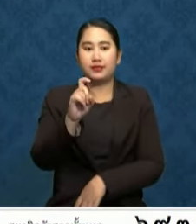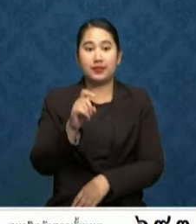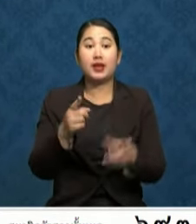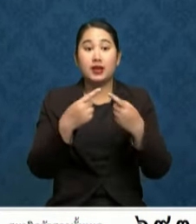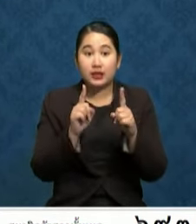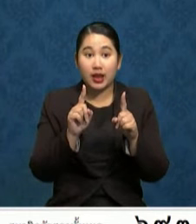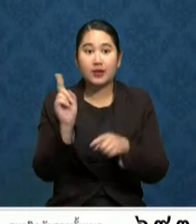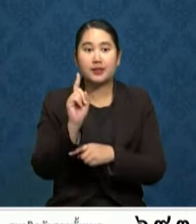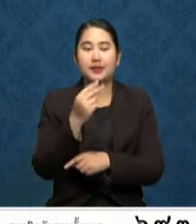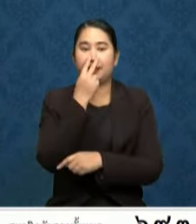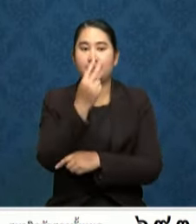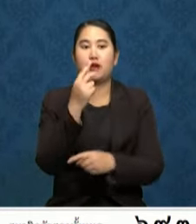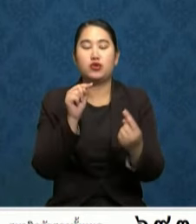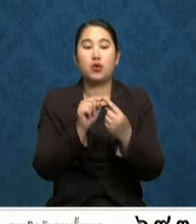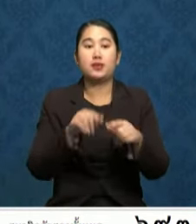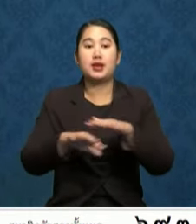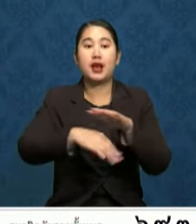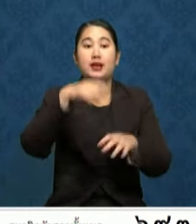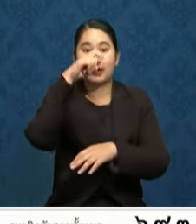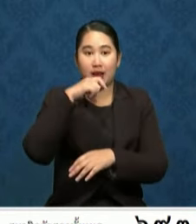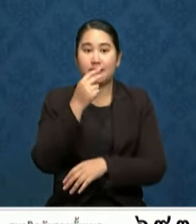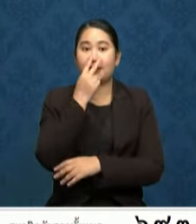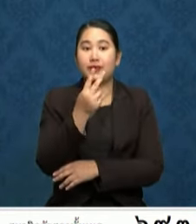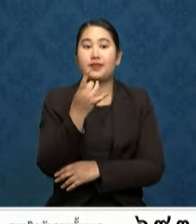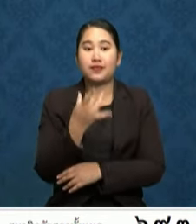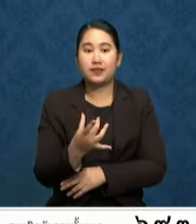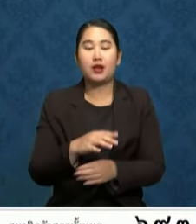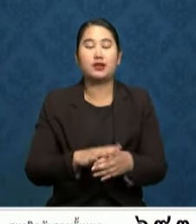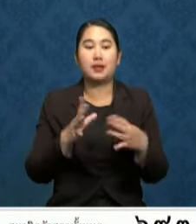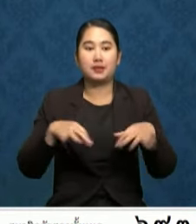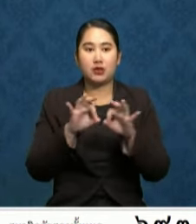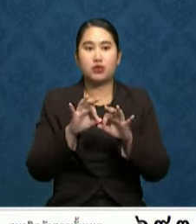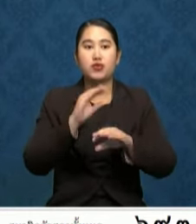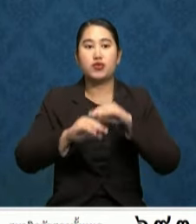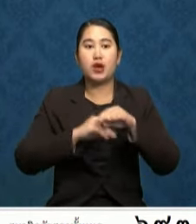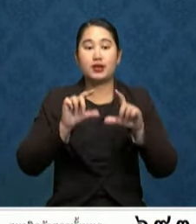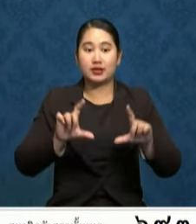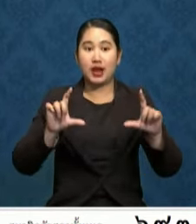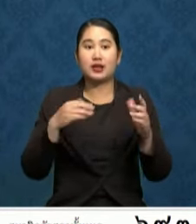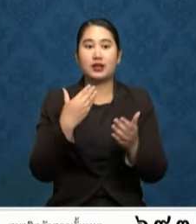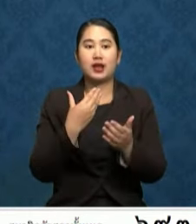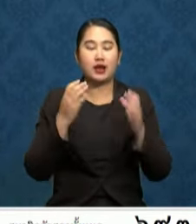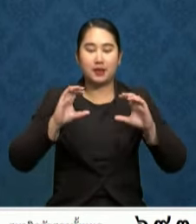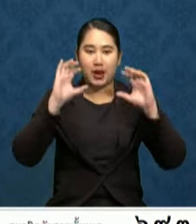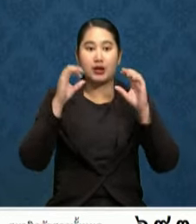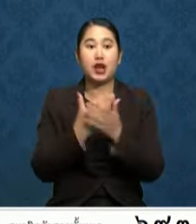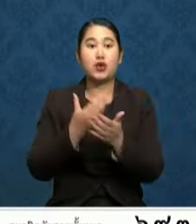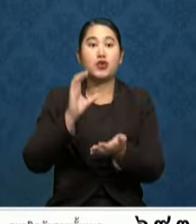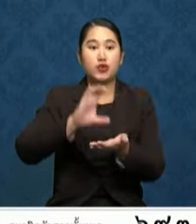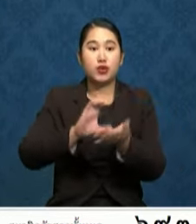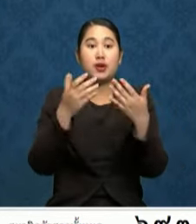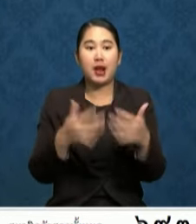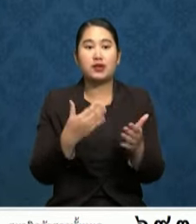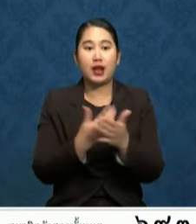ซ่อนอยู่ภายใต้โครงสร้างของบ้านเราก็คือโครงสร้างใหญ่ๆเนี่ยรัฐได้ลงทุนไปแล้วสร้างหนี้